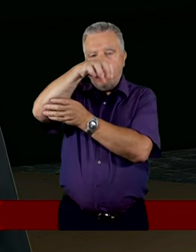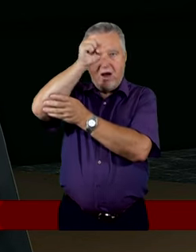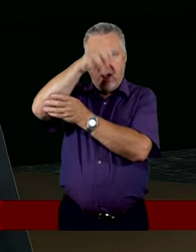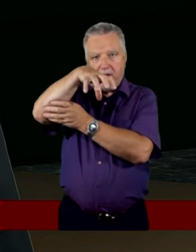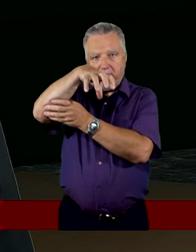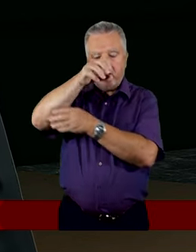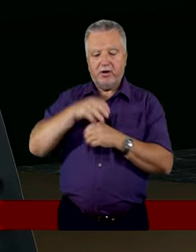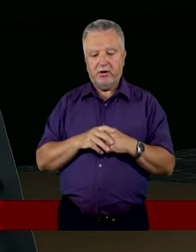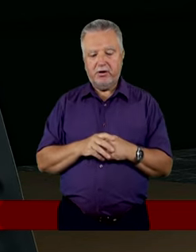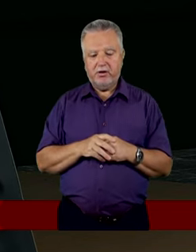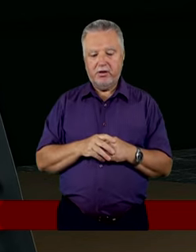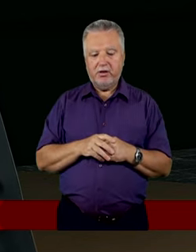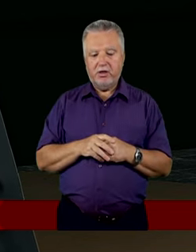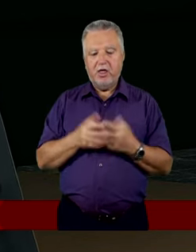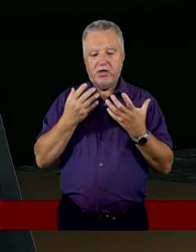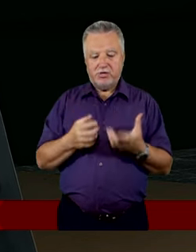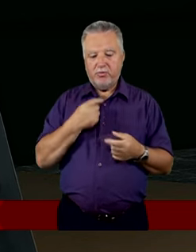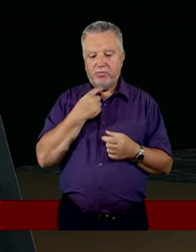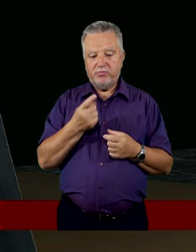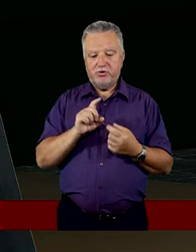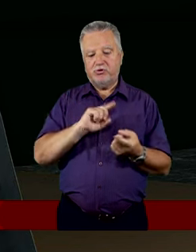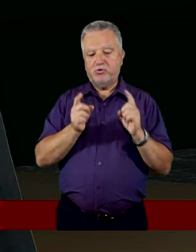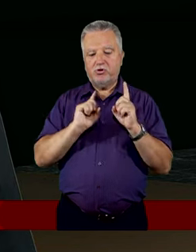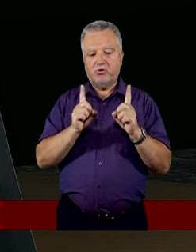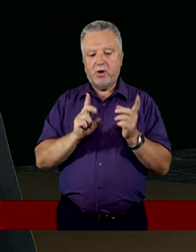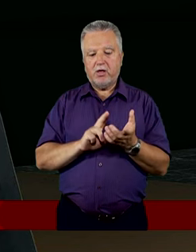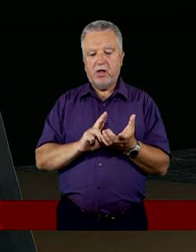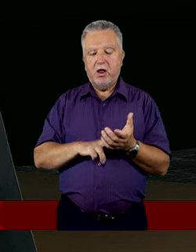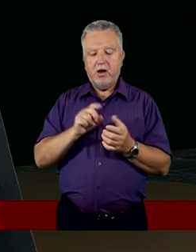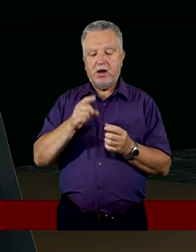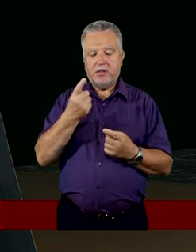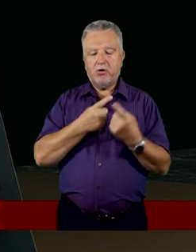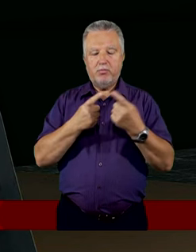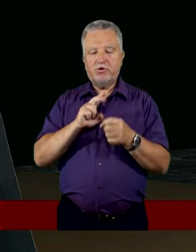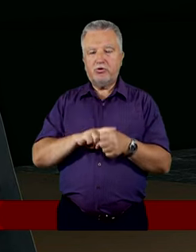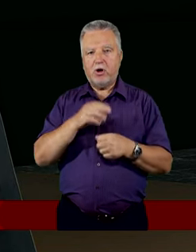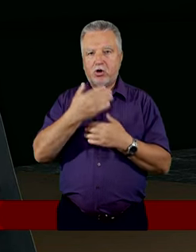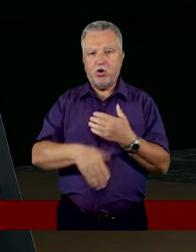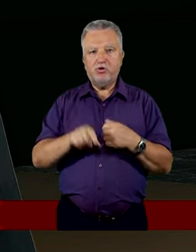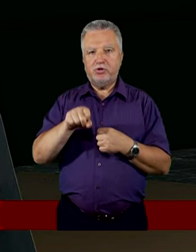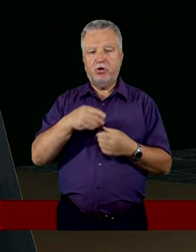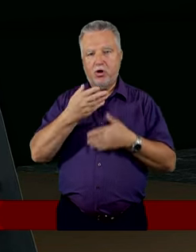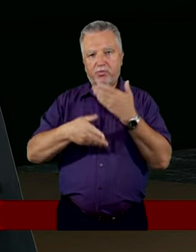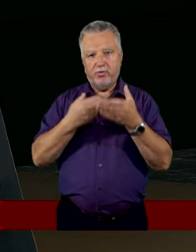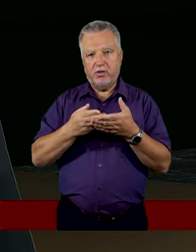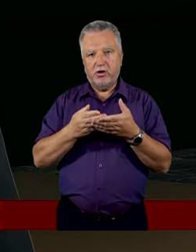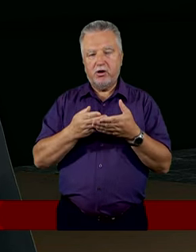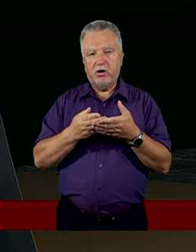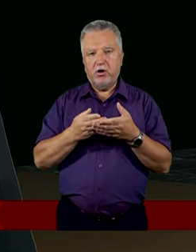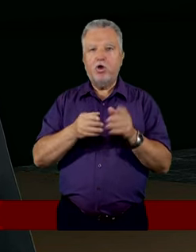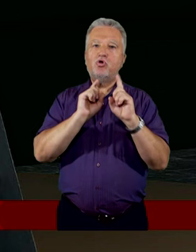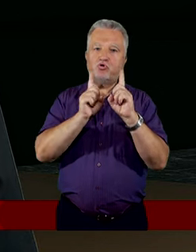może nieprzypadkowy. Bardziej bym powiedział, ja bym zwrócił uwagę na, tutaj jest taką myśl, która kończy tą przypowieść,